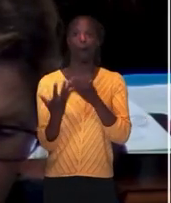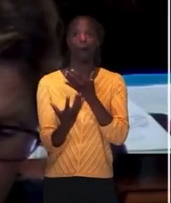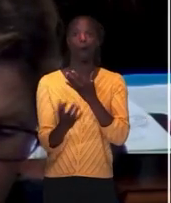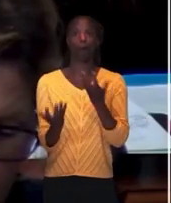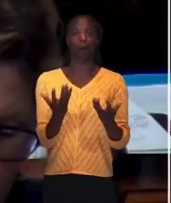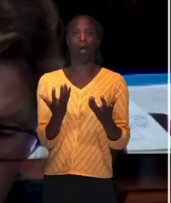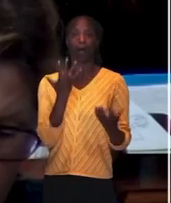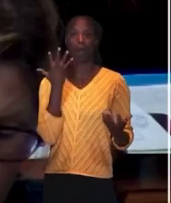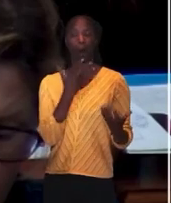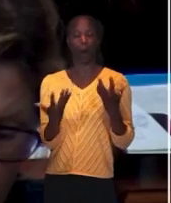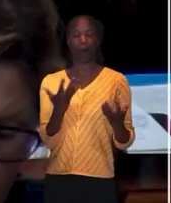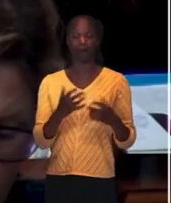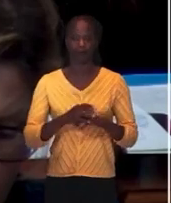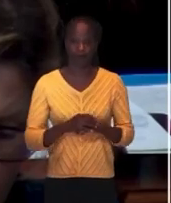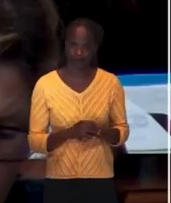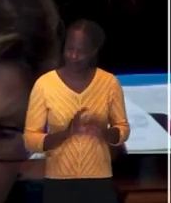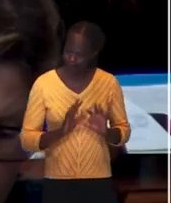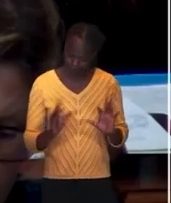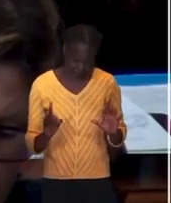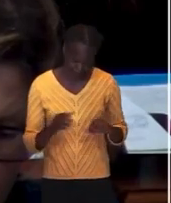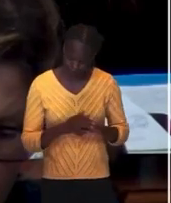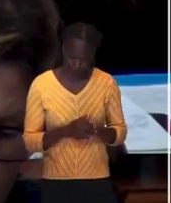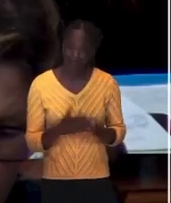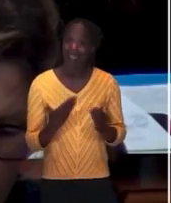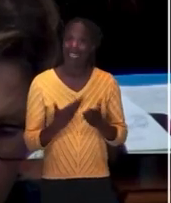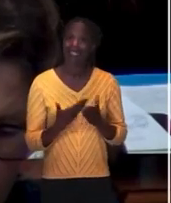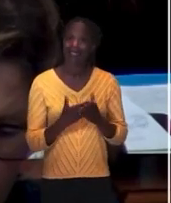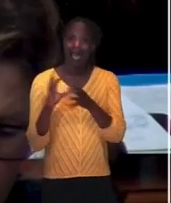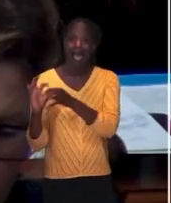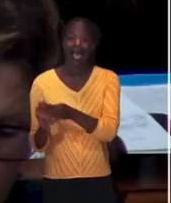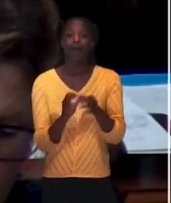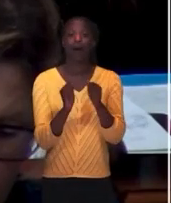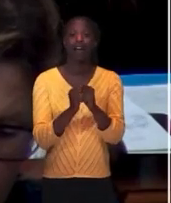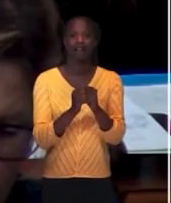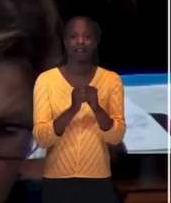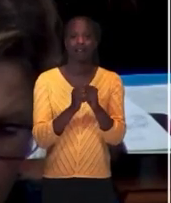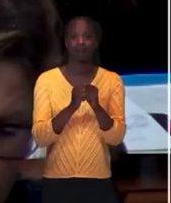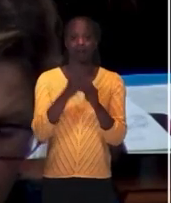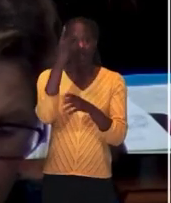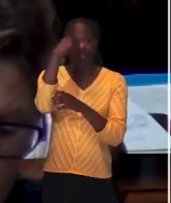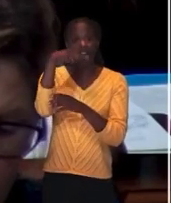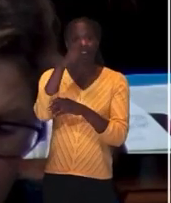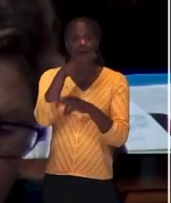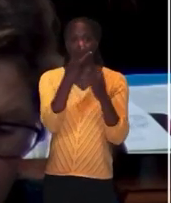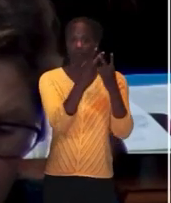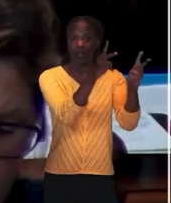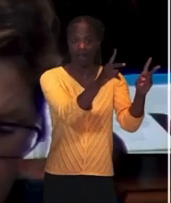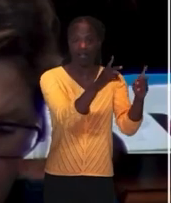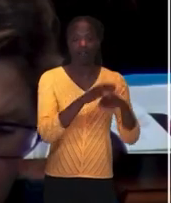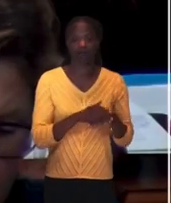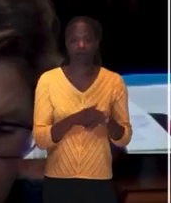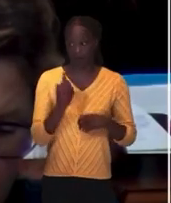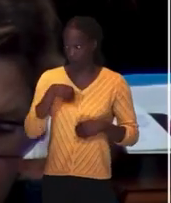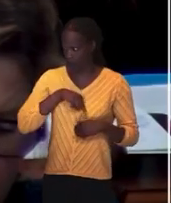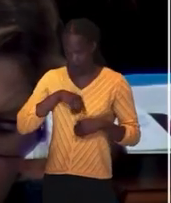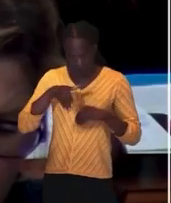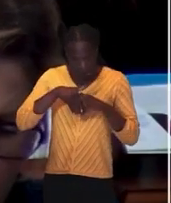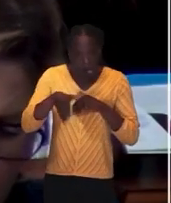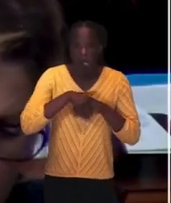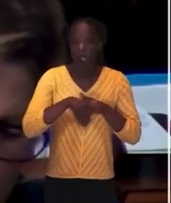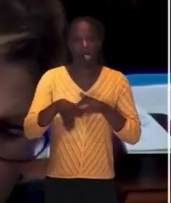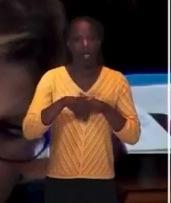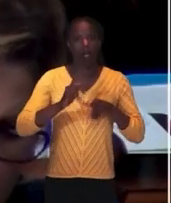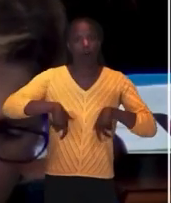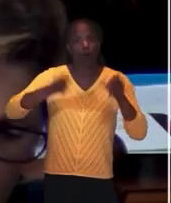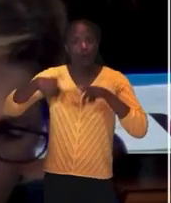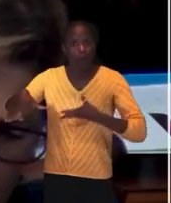plus important qu'il s'agit en réalité de la fabrique de la ville, urbain, URBS, la ville, et que nous sommes face à une crise du logement, c'est-à-dire